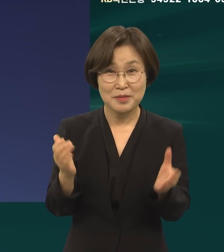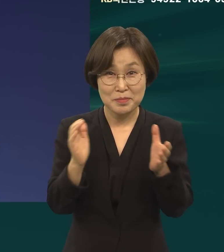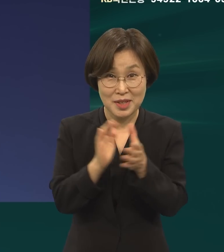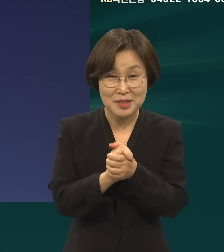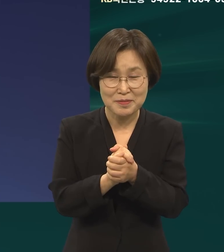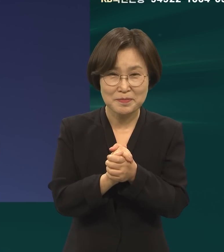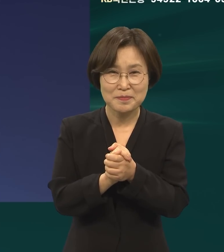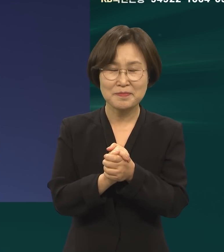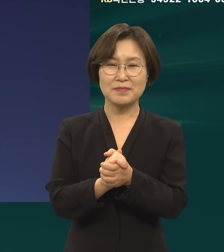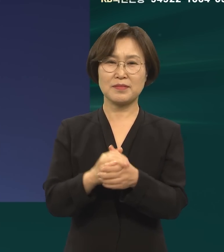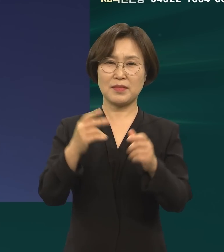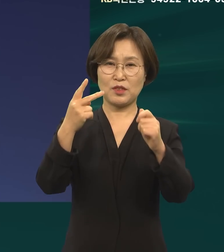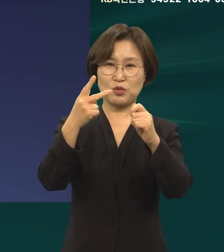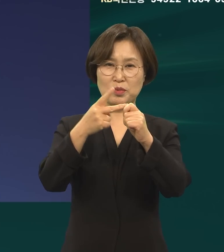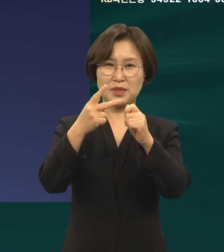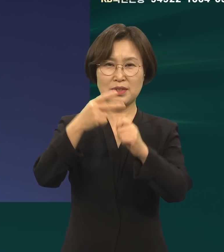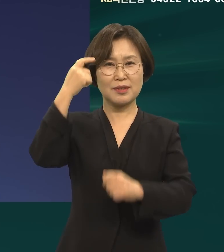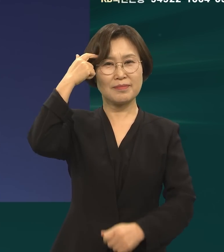두 번째 질문이 있습니다.